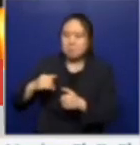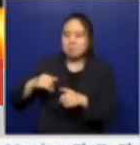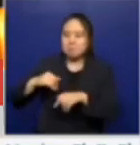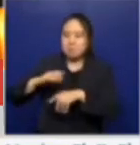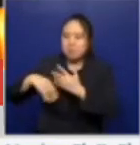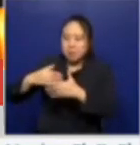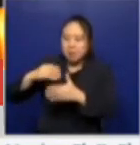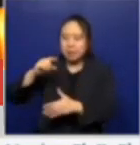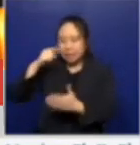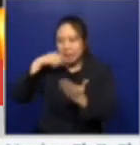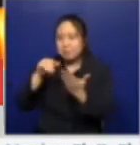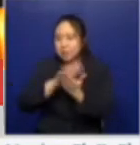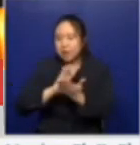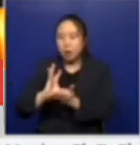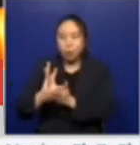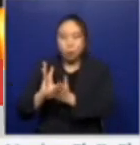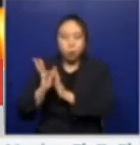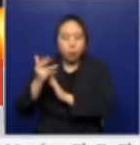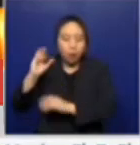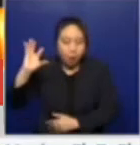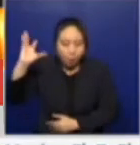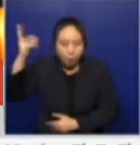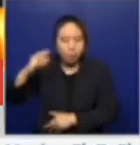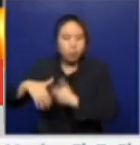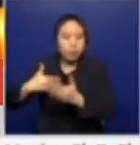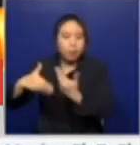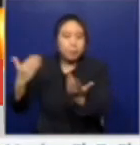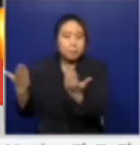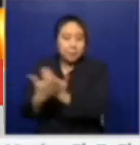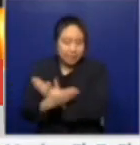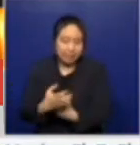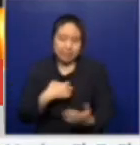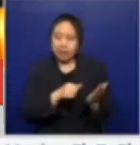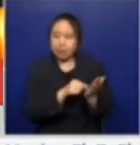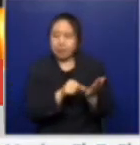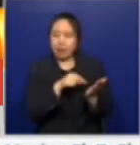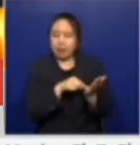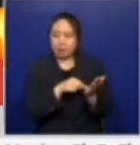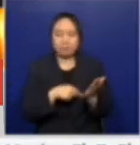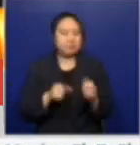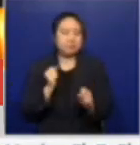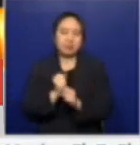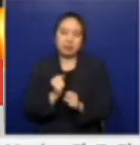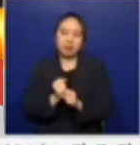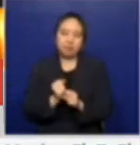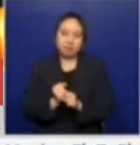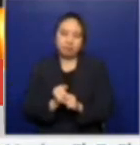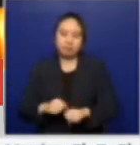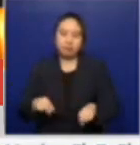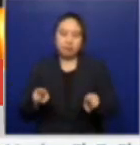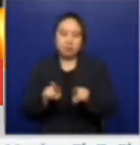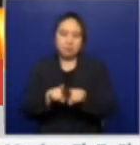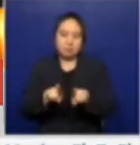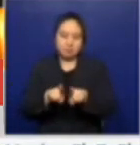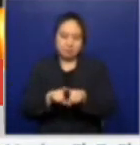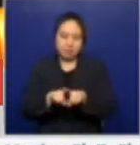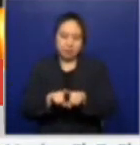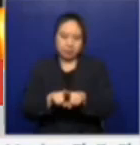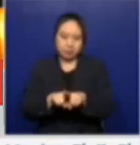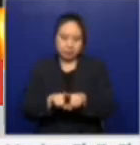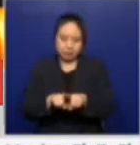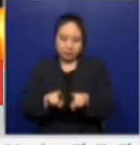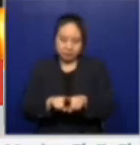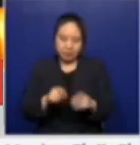ายในประเทศหรือสถานการณ์โลกก็อาจจะดำเนินการได้เช่นรัฐธรรมนูญที่เคยใช้บังคับมา